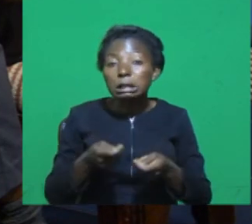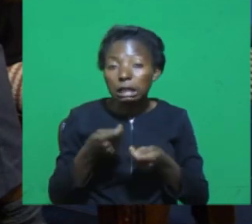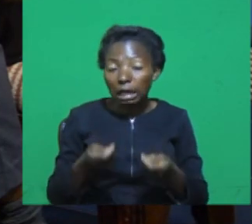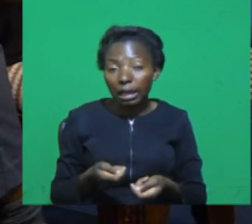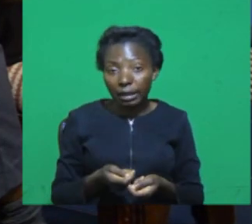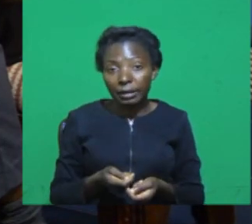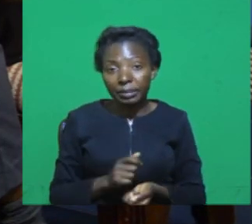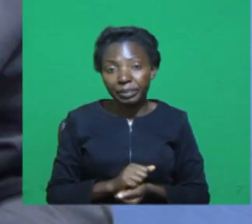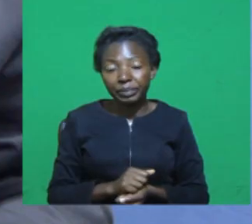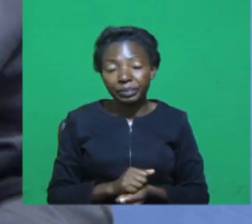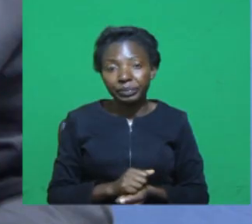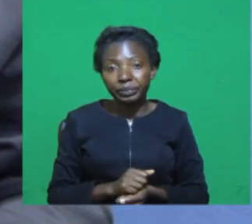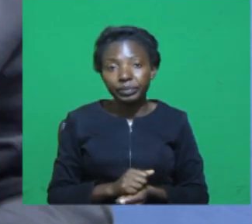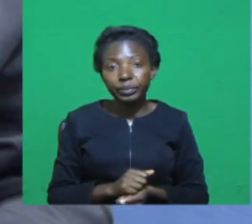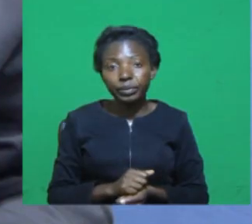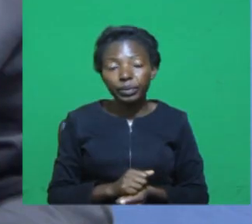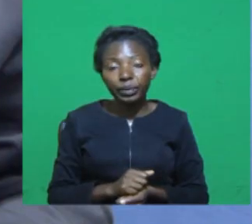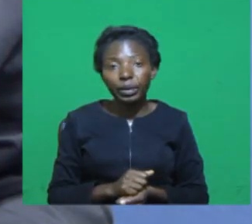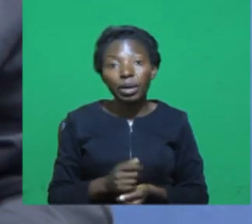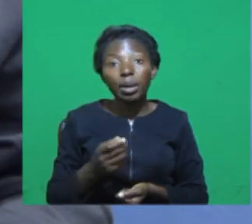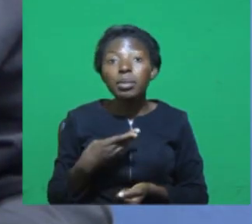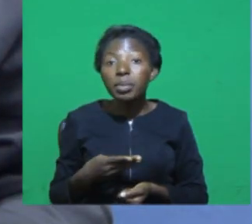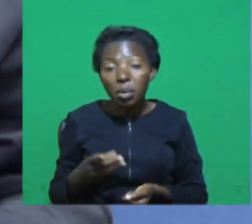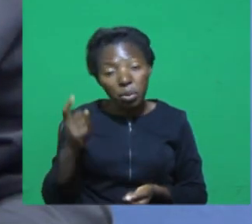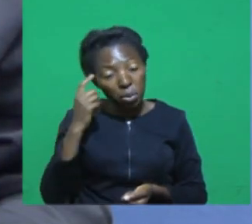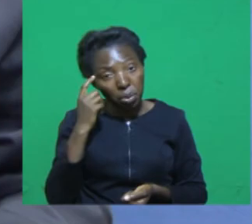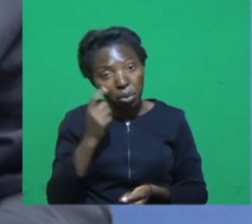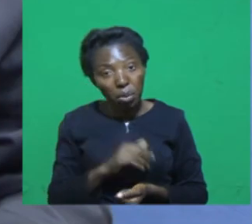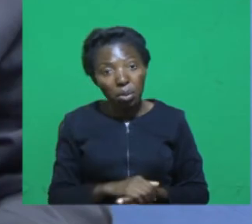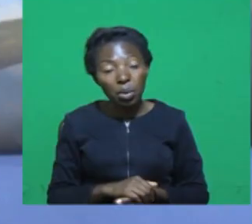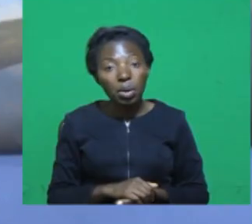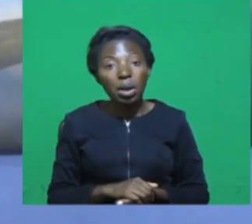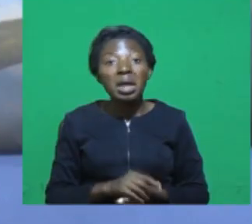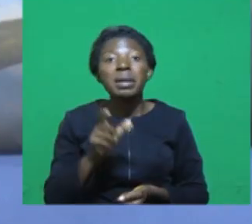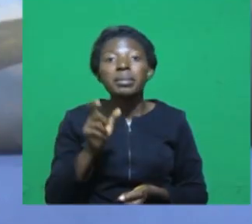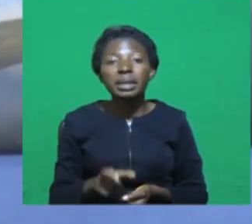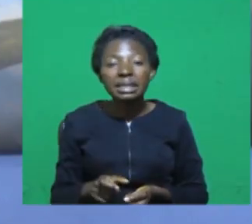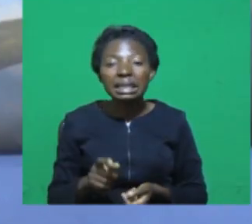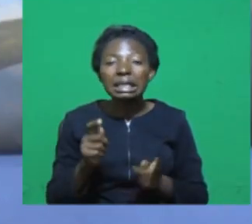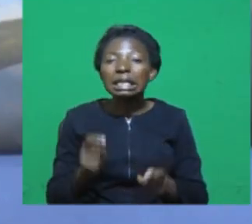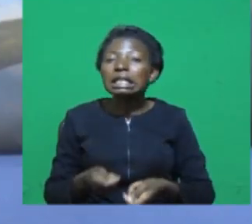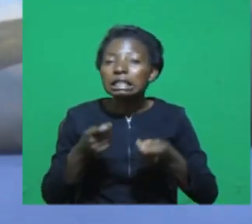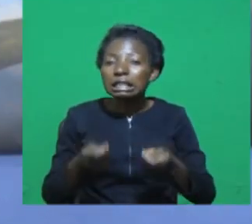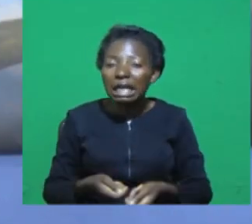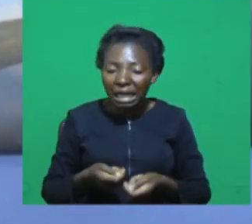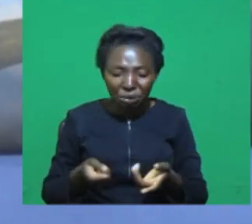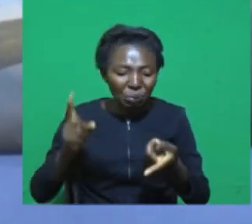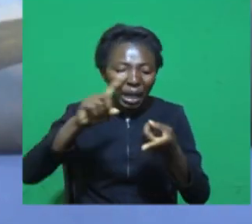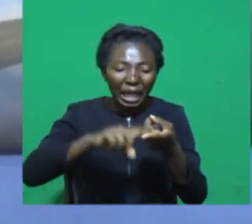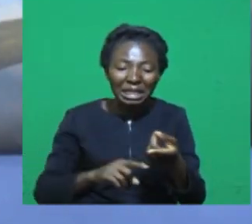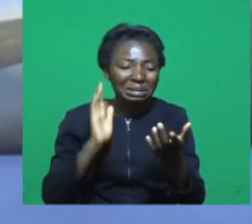iro harina charinoreva, but mukuzikanwa kwarinoita nharaunda ino riri kunoreva munhu ari kushingaira